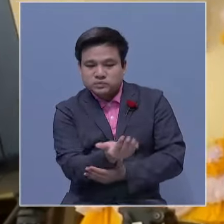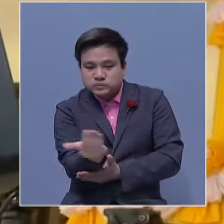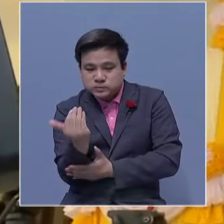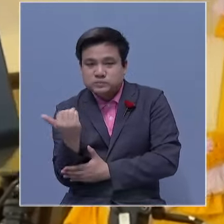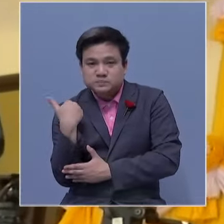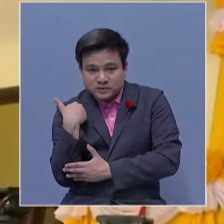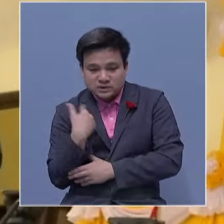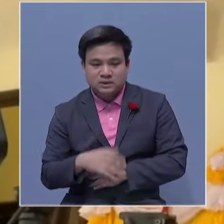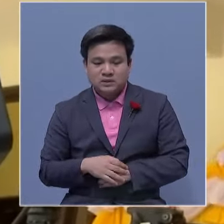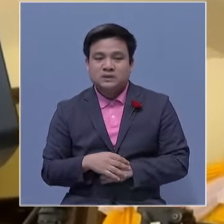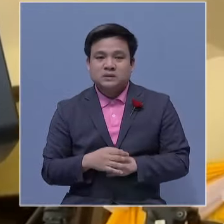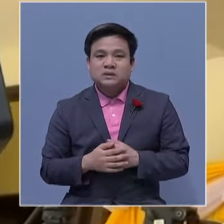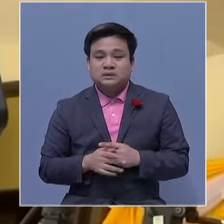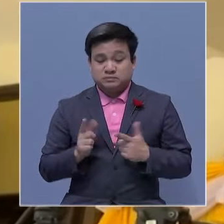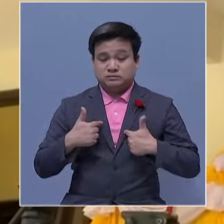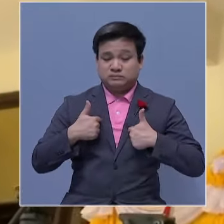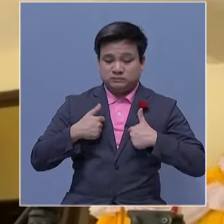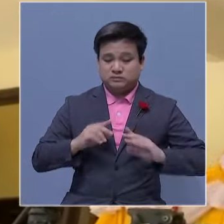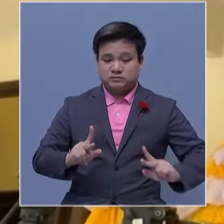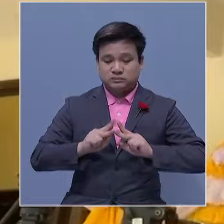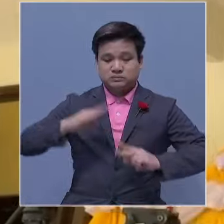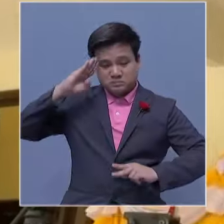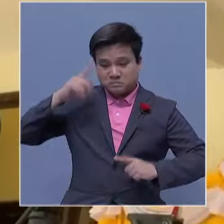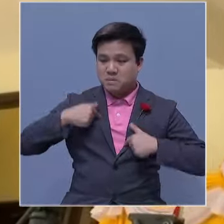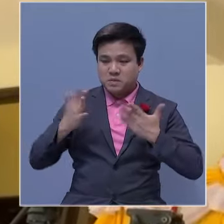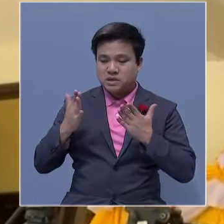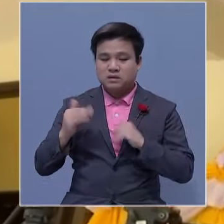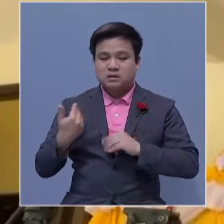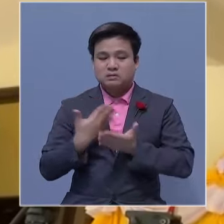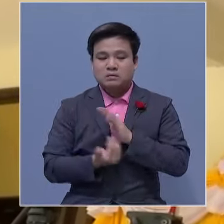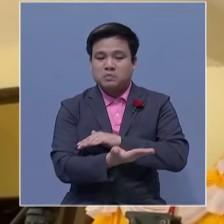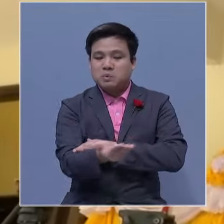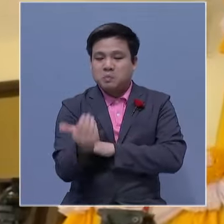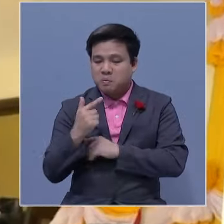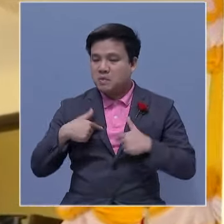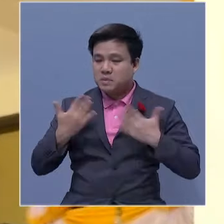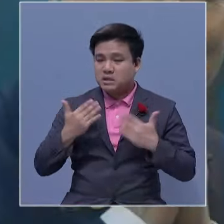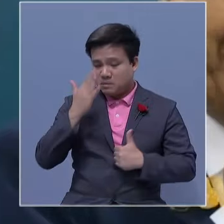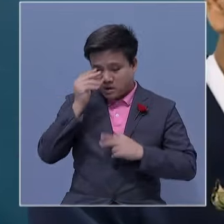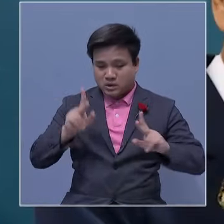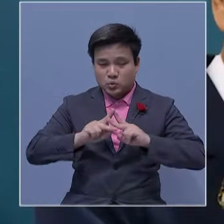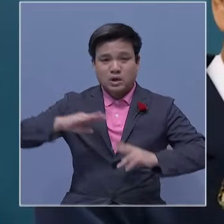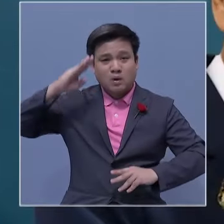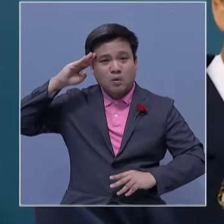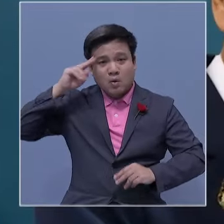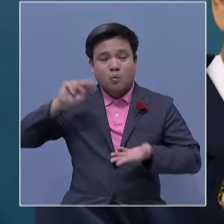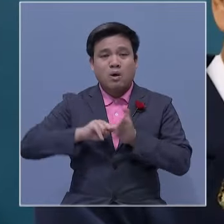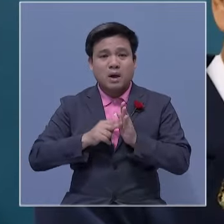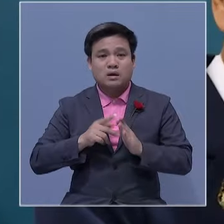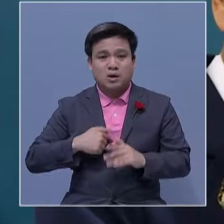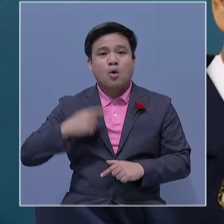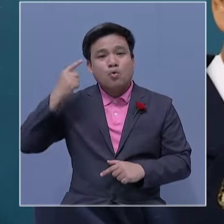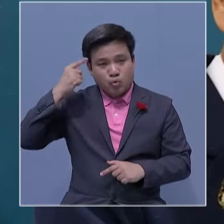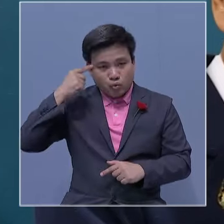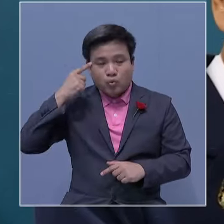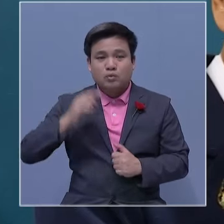คุณสุทินก็บอกว่ากลาโหมไม่มีนะพร้อมกับหัวเราะแล้วก็บอกว่าถึงมีก็ตบไม่ได้หรอกกระทรวงกลาโหมเพราะเราน่าจะรู้ทัน